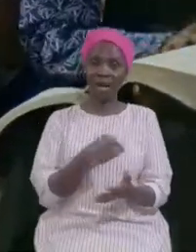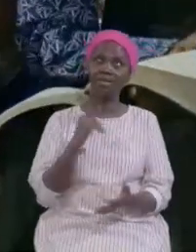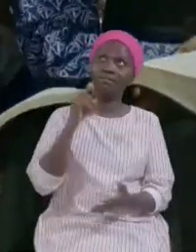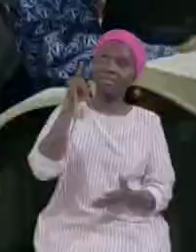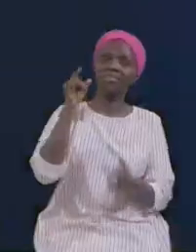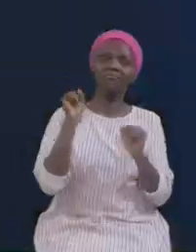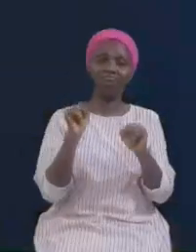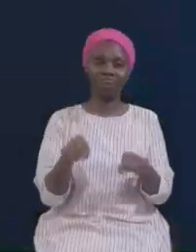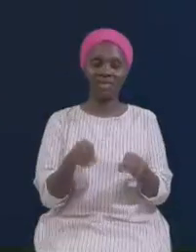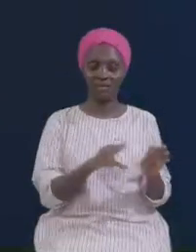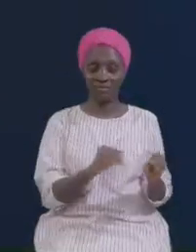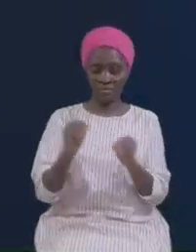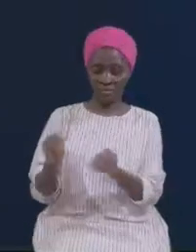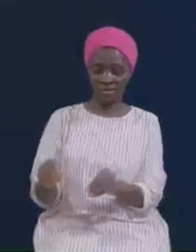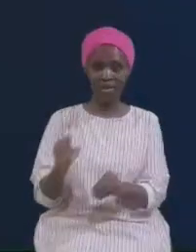Et lui peut